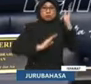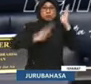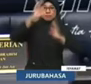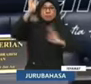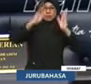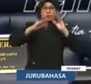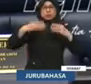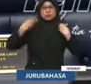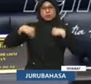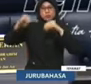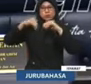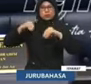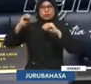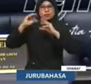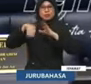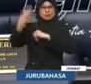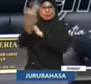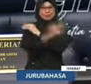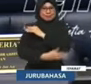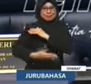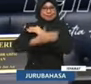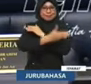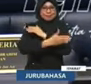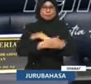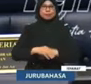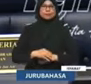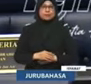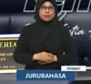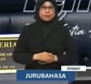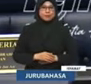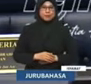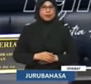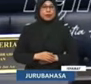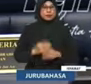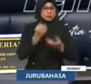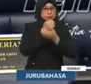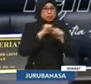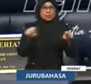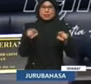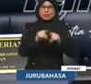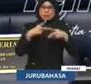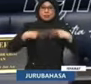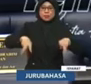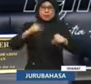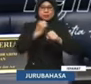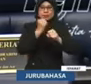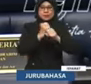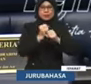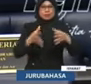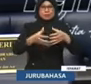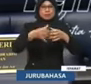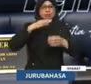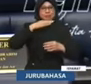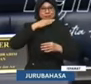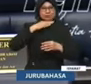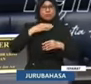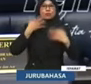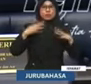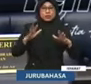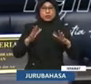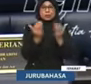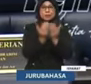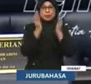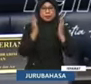tempatan kepasaran antarabangsa Yang Maha 22 juga menjadi akan peluang kerjaya kepada Golongan muda serta